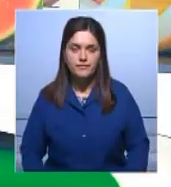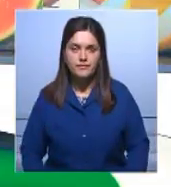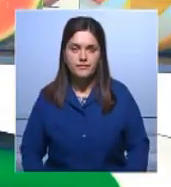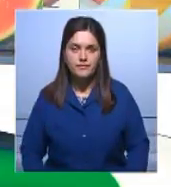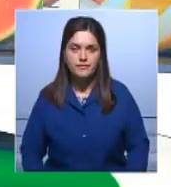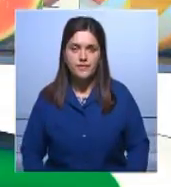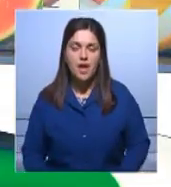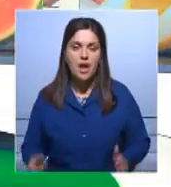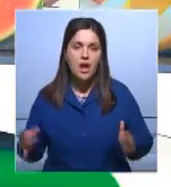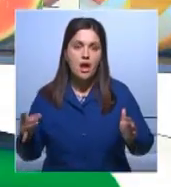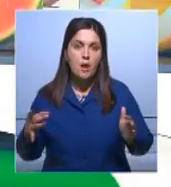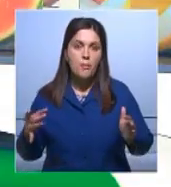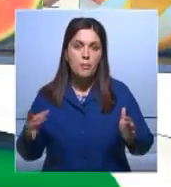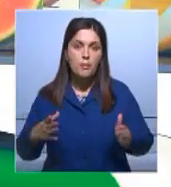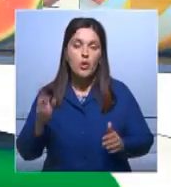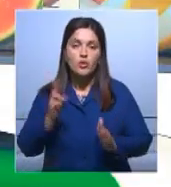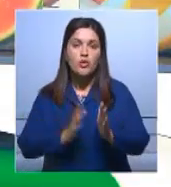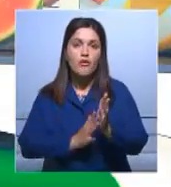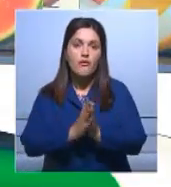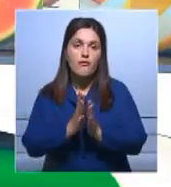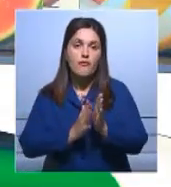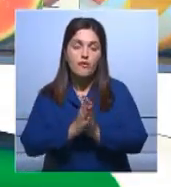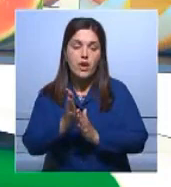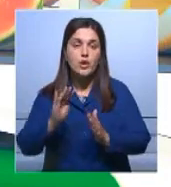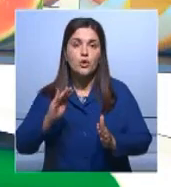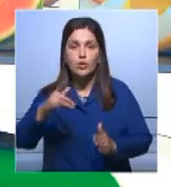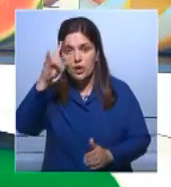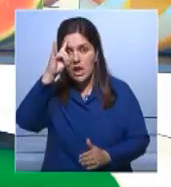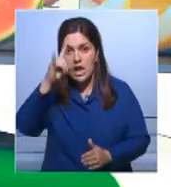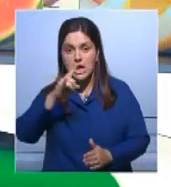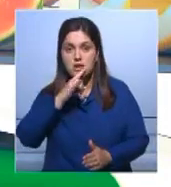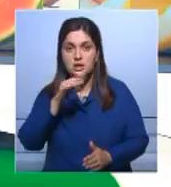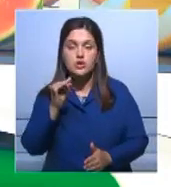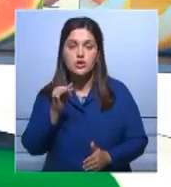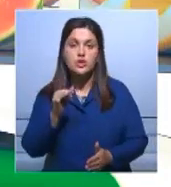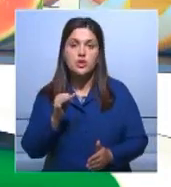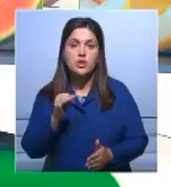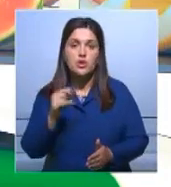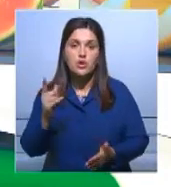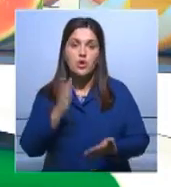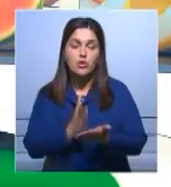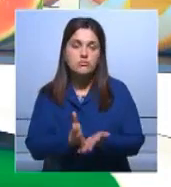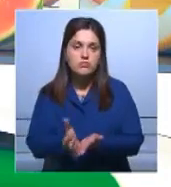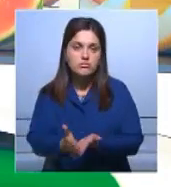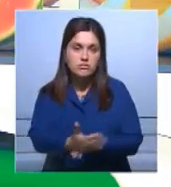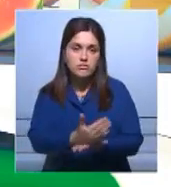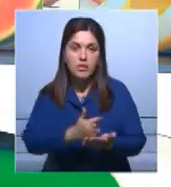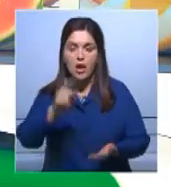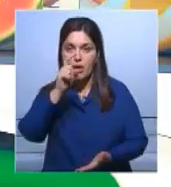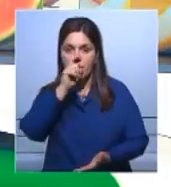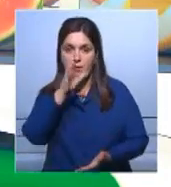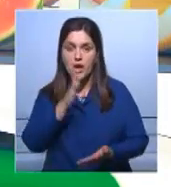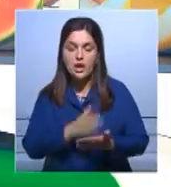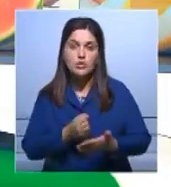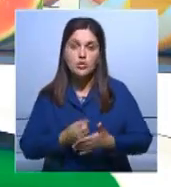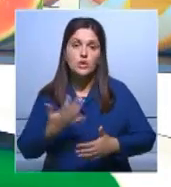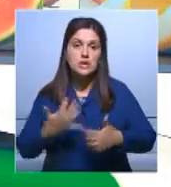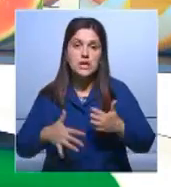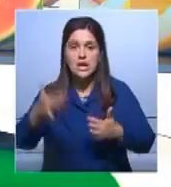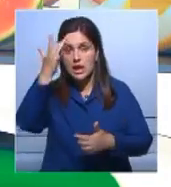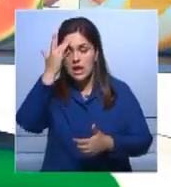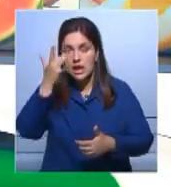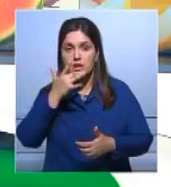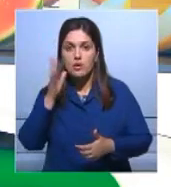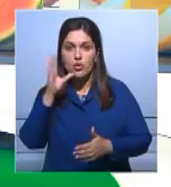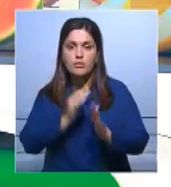Между тем, бахчеводы Мактаральского района Южного Казахстана продолжают удивлять количеством собранного урожая. До середины